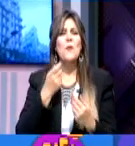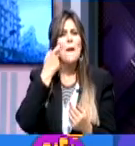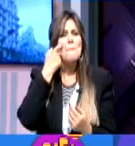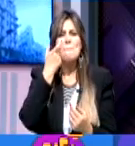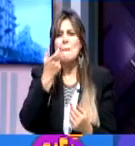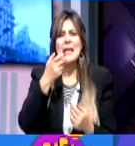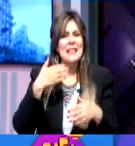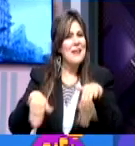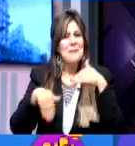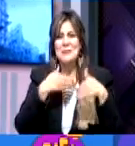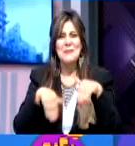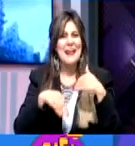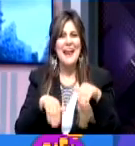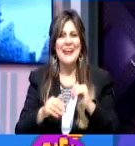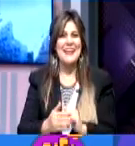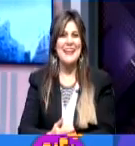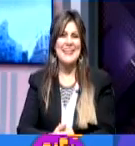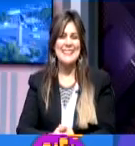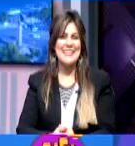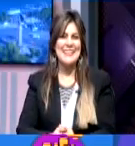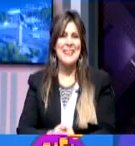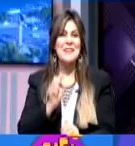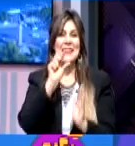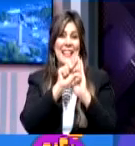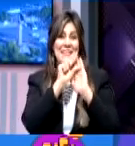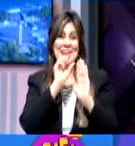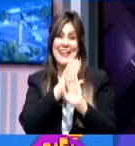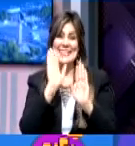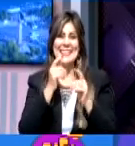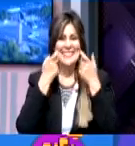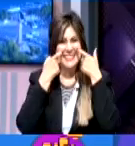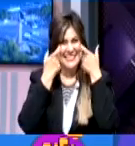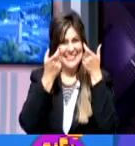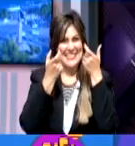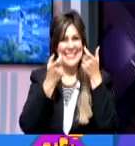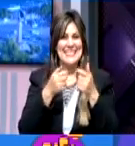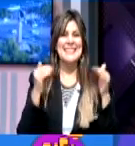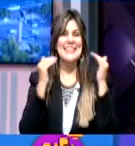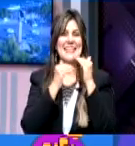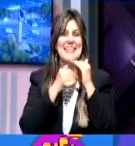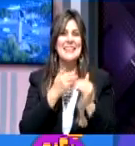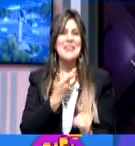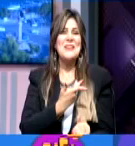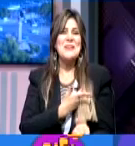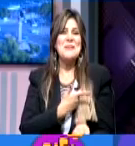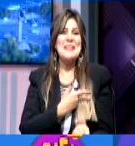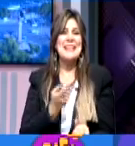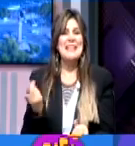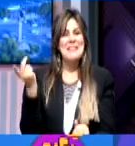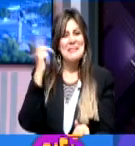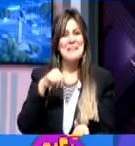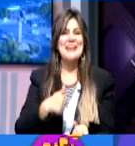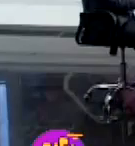لاهتمامه بذوي الإعاقة. وكده نكون خلصت فقرتنا، انتظروني يوم الثلاثاء الساعة 11 في برنامج بكرة